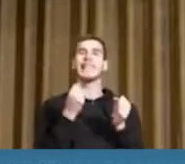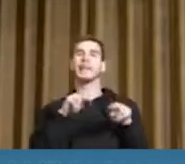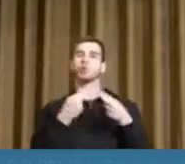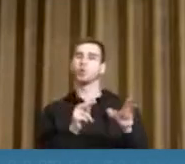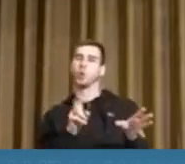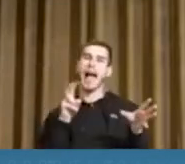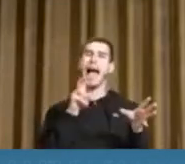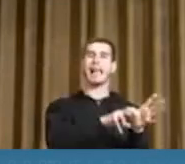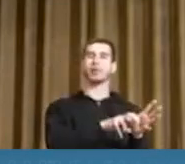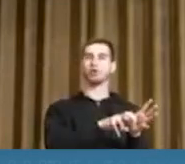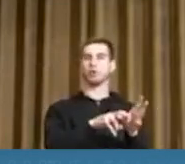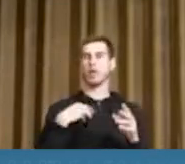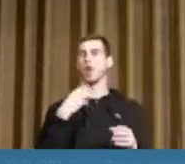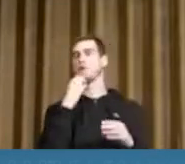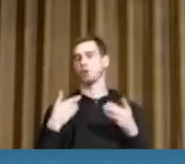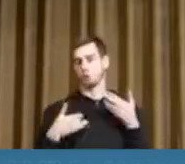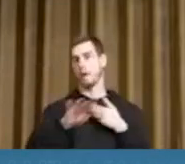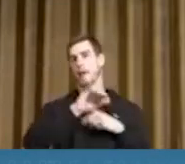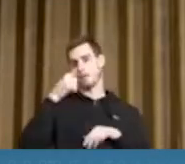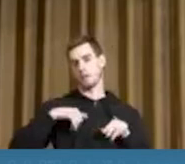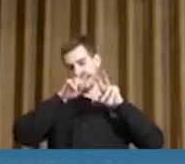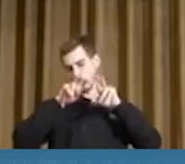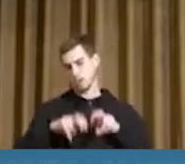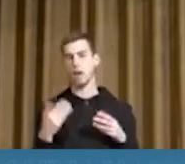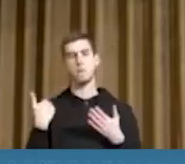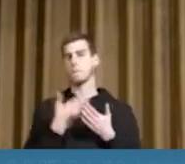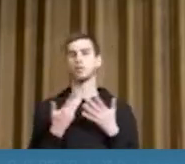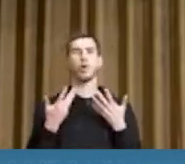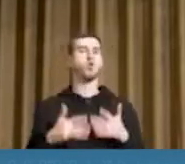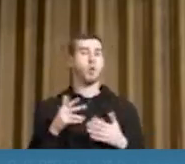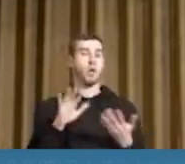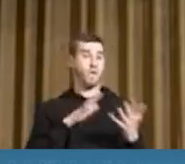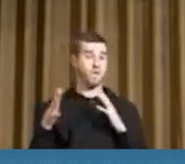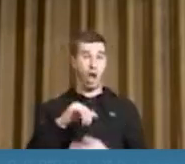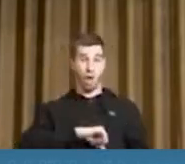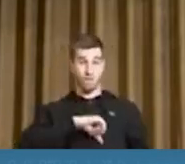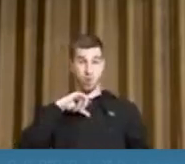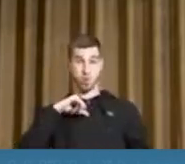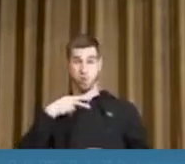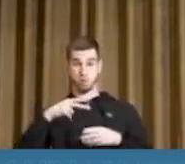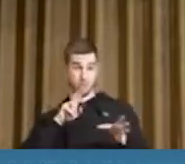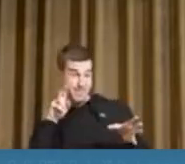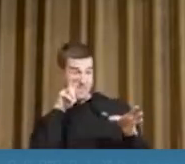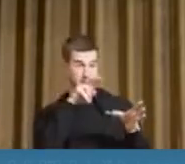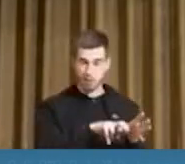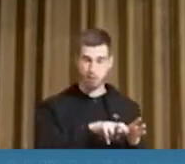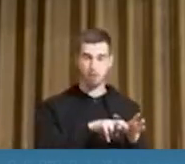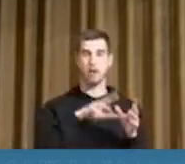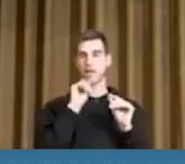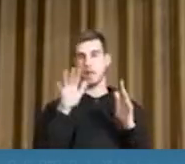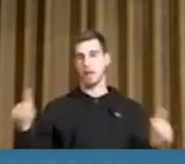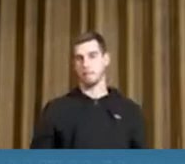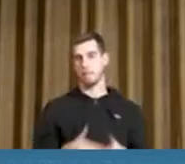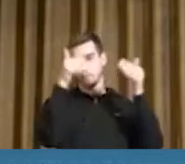Da sind wir nur noch nicht so weit, weil es ja durchaus sein kann, dass ein sehr früher Einstieg vielleicht auch kontraproduktiv ist. Da kann ich aber im Moment